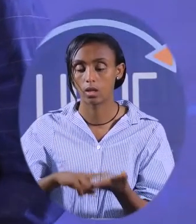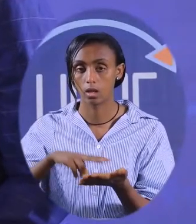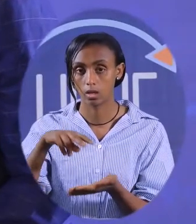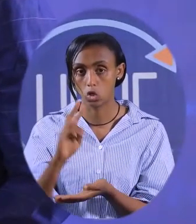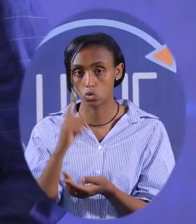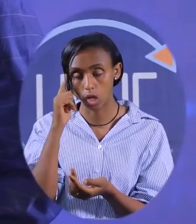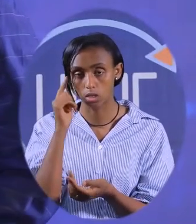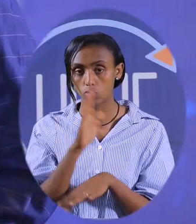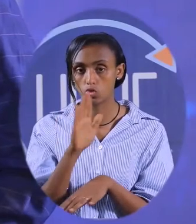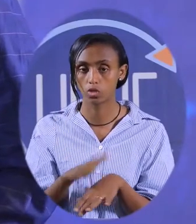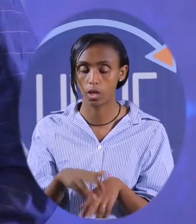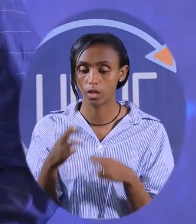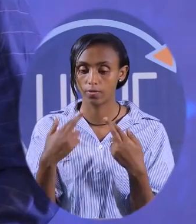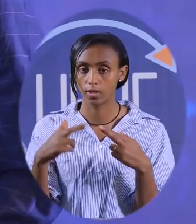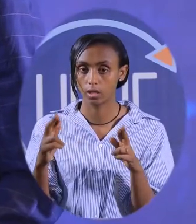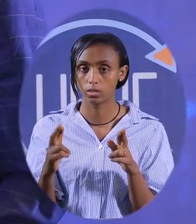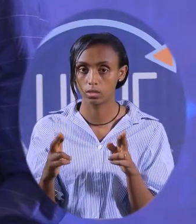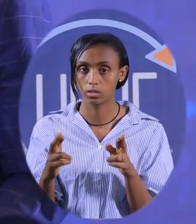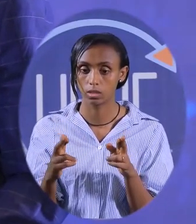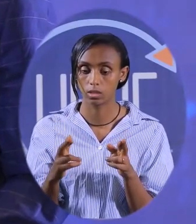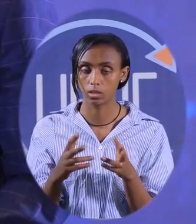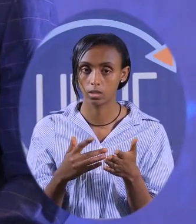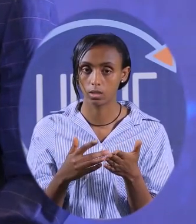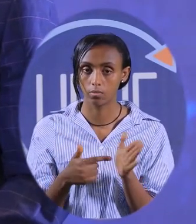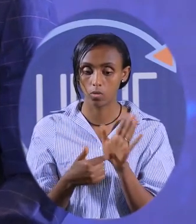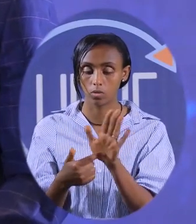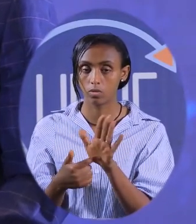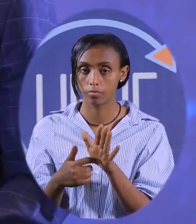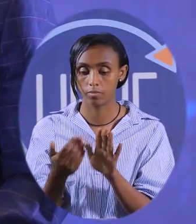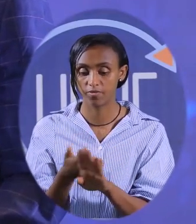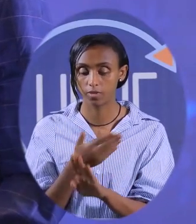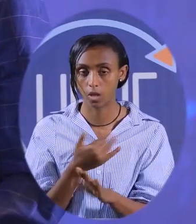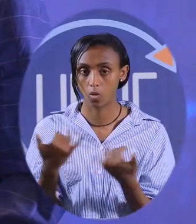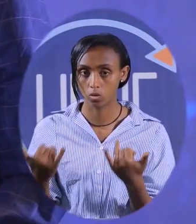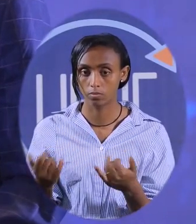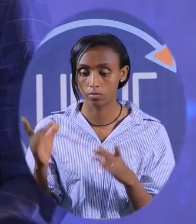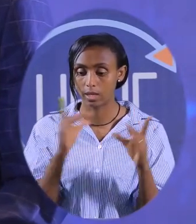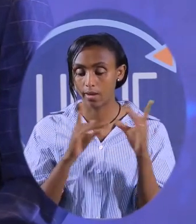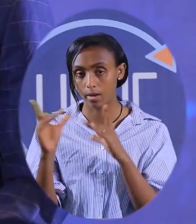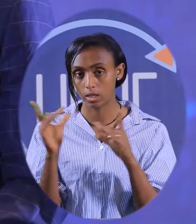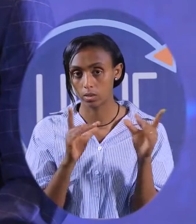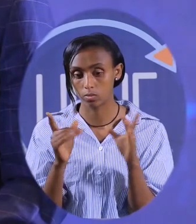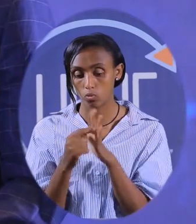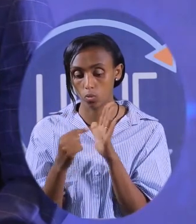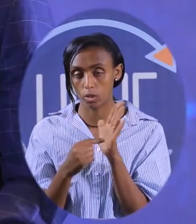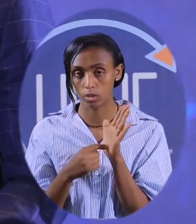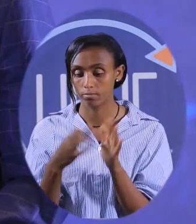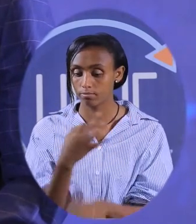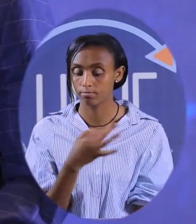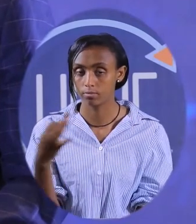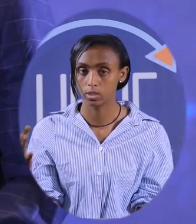የተነሱት ሀሳቦች ላይ ሪፍሌክት ከማድረጌ በፊት አሁንም የምከራከርበትን ፖይንት